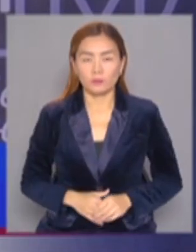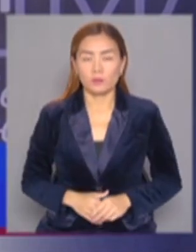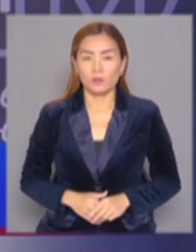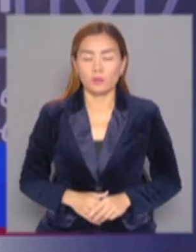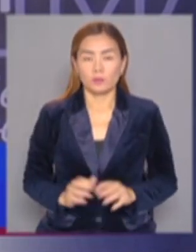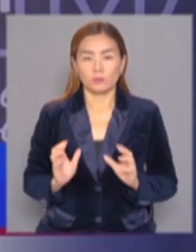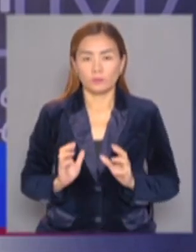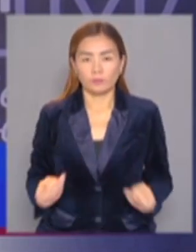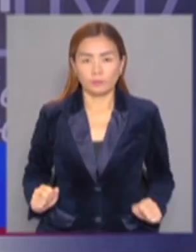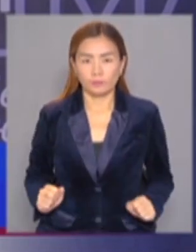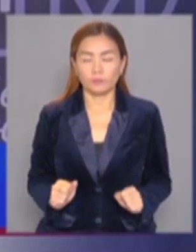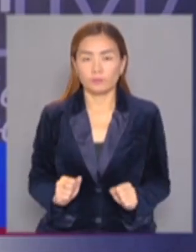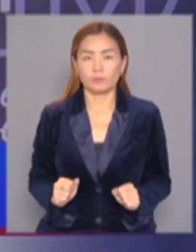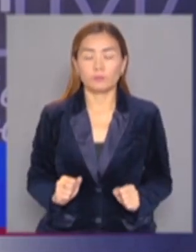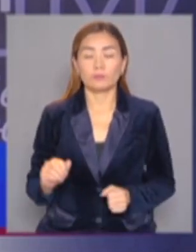Полнокровный